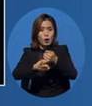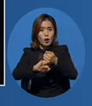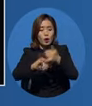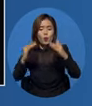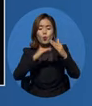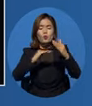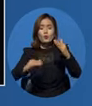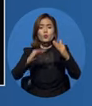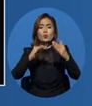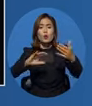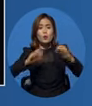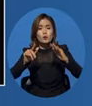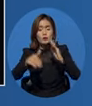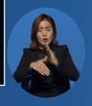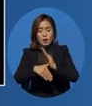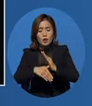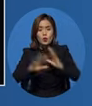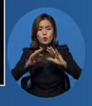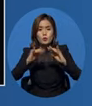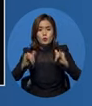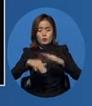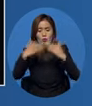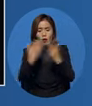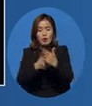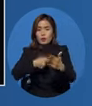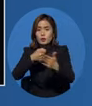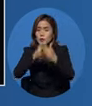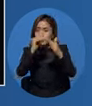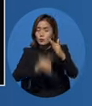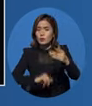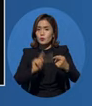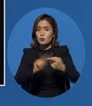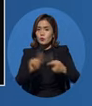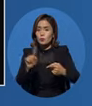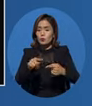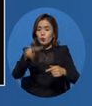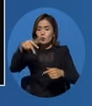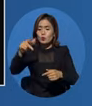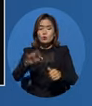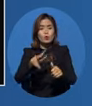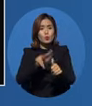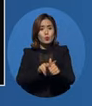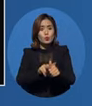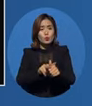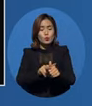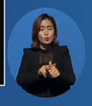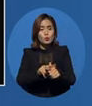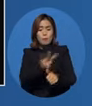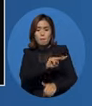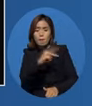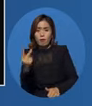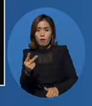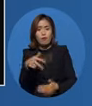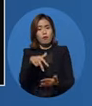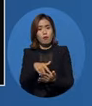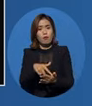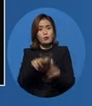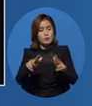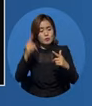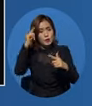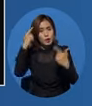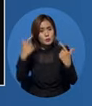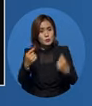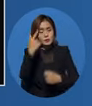위원회에서 국민들이 수기 해서 결정한 것들 어 속력을 후보 혼자서 이렇게 뒤집은 꼬리 등 건데요 지금도 그